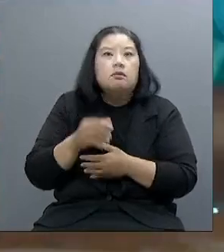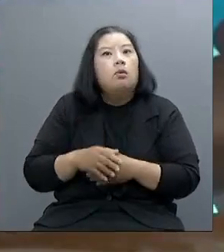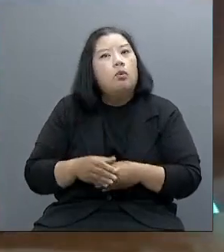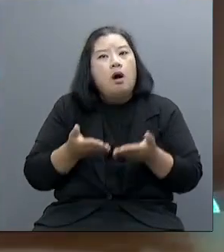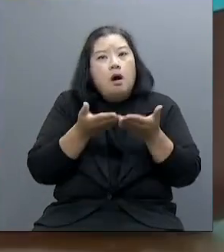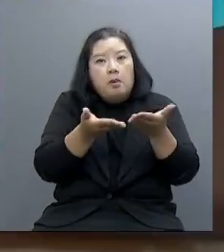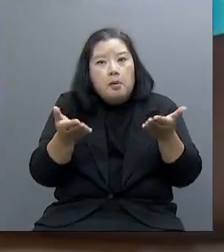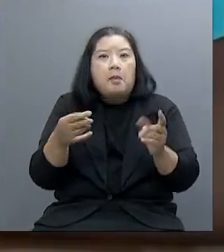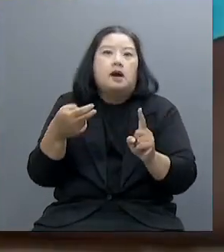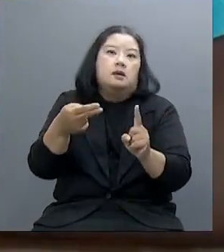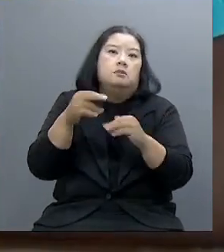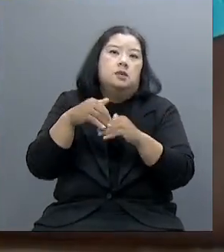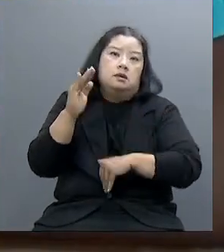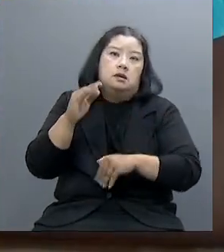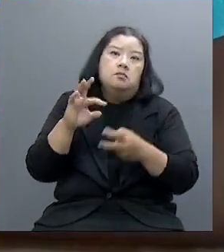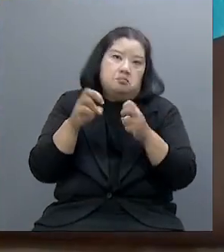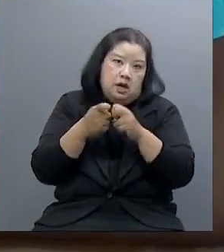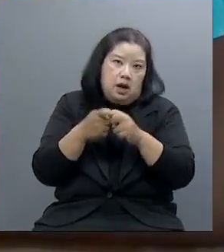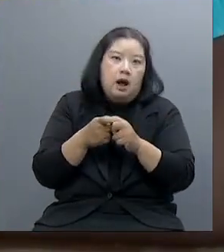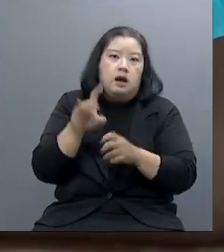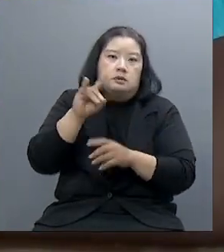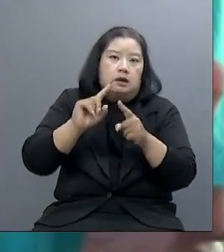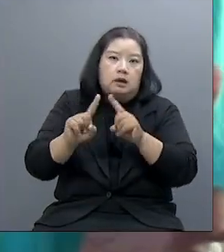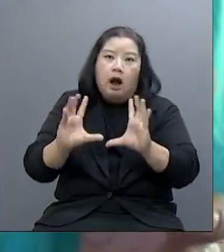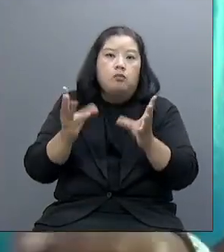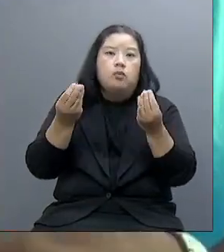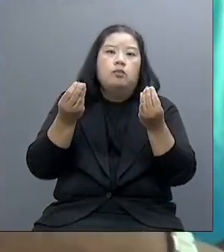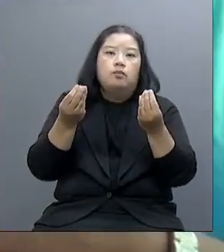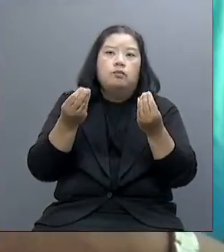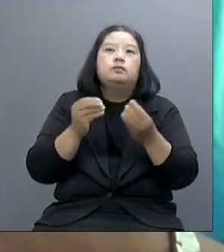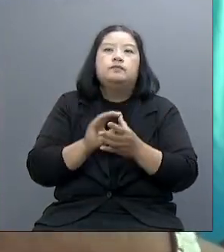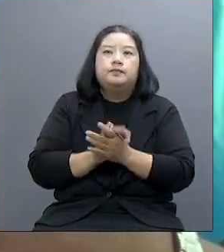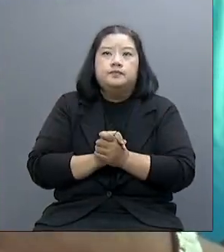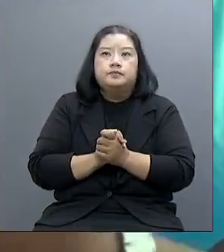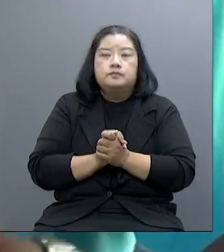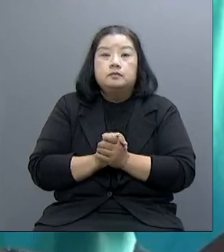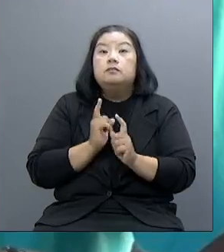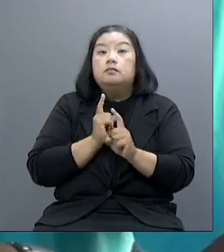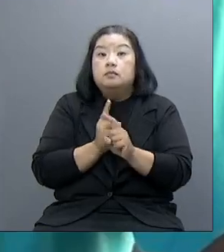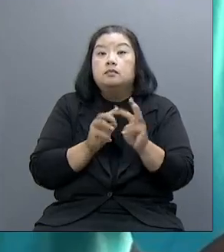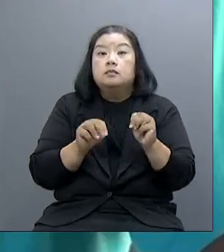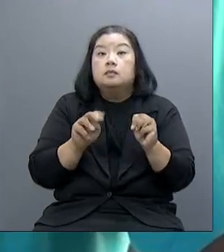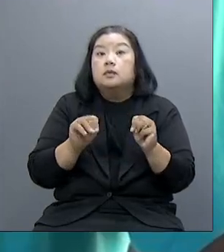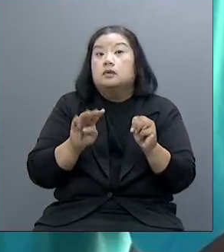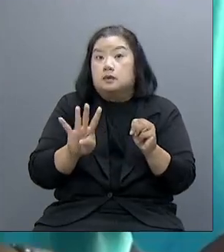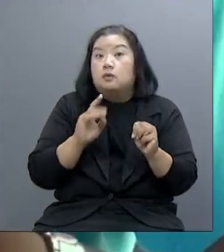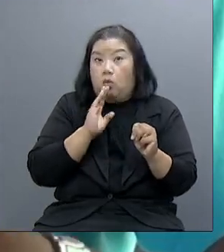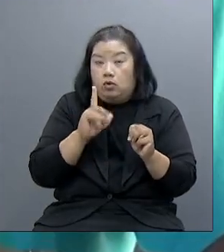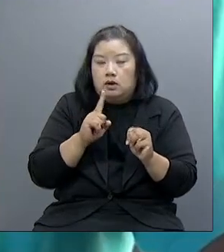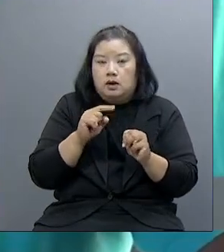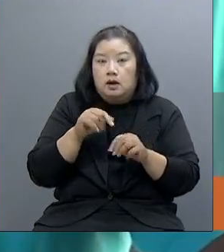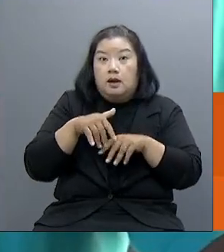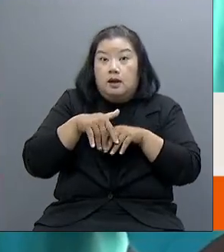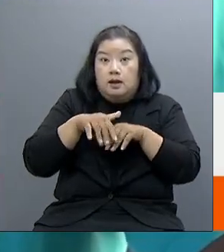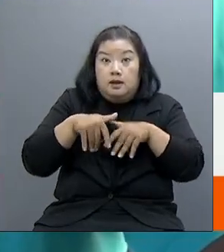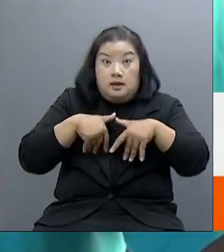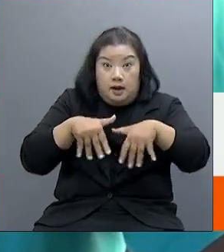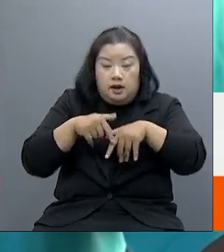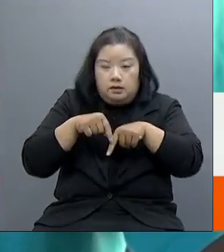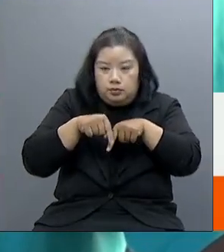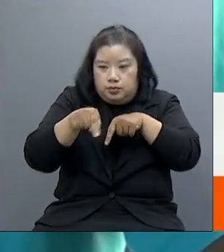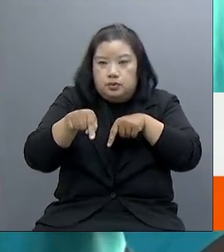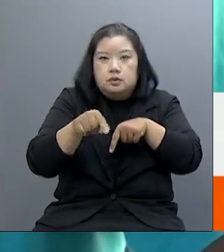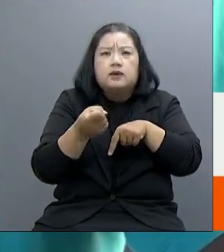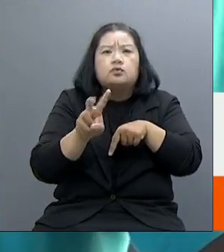กฤตทะเลไทยจะกลับมาอีกครั้ง มาตรา34บอกกำหนดเขตทะเลชายฝั่งก็ให้ชาวบ้านออกไม่เกิน12